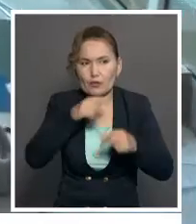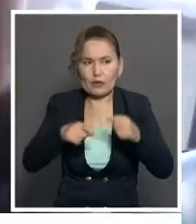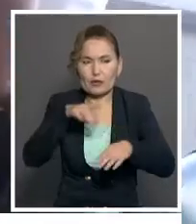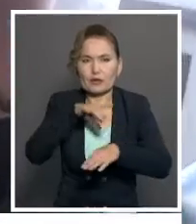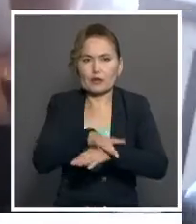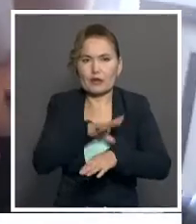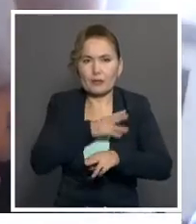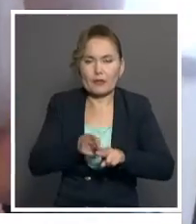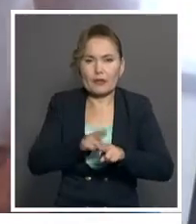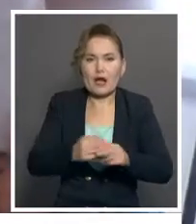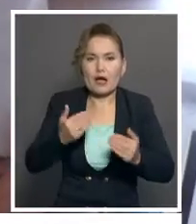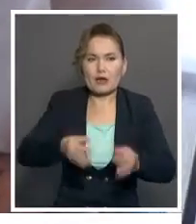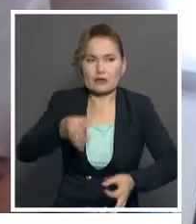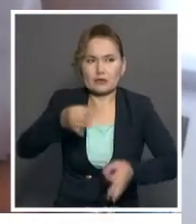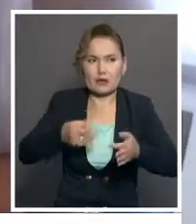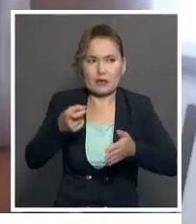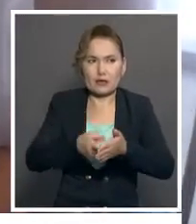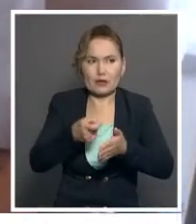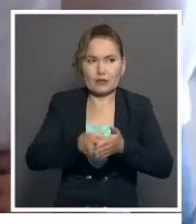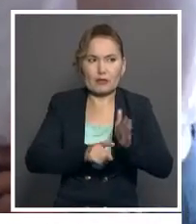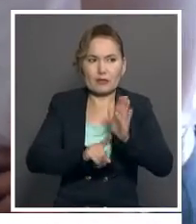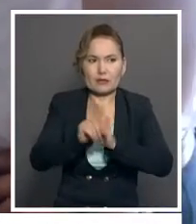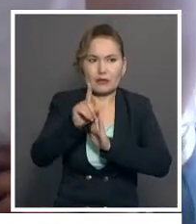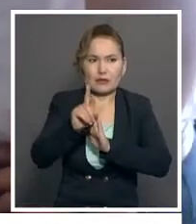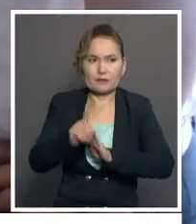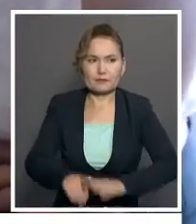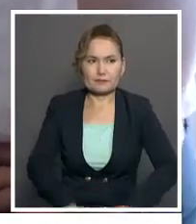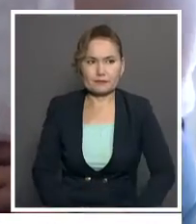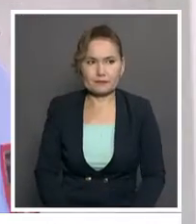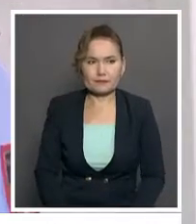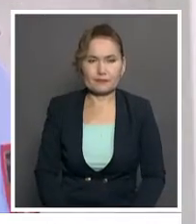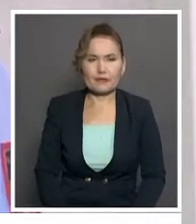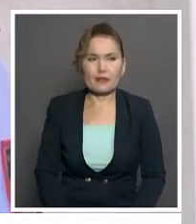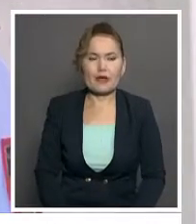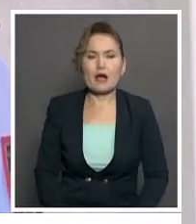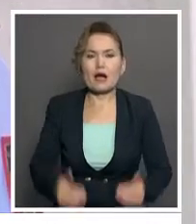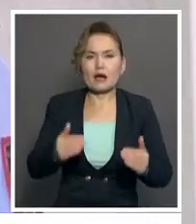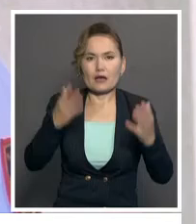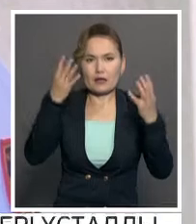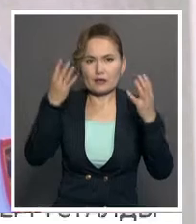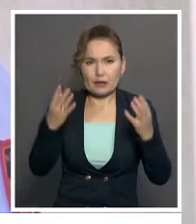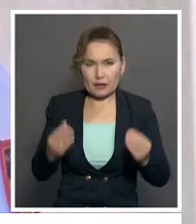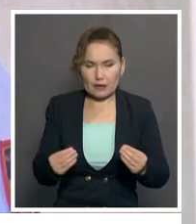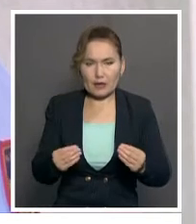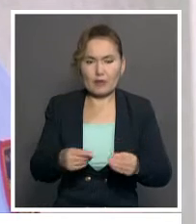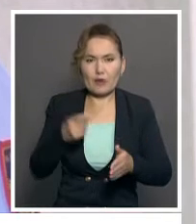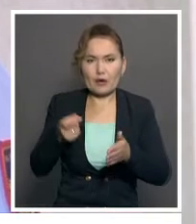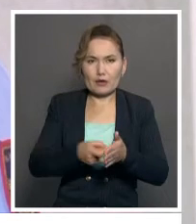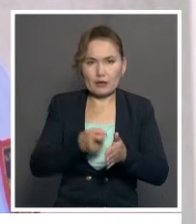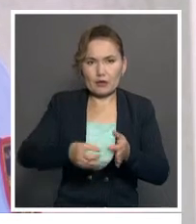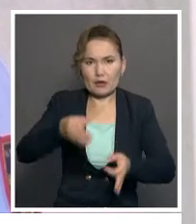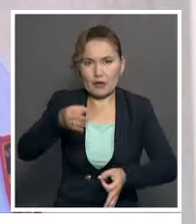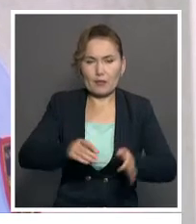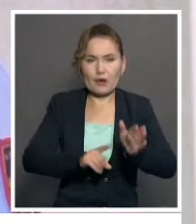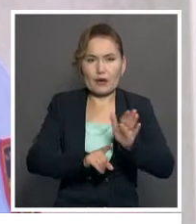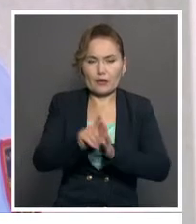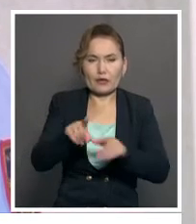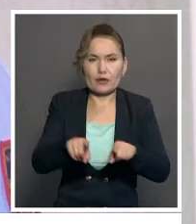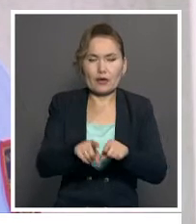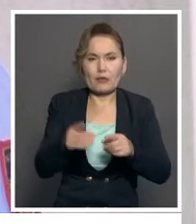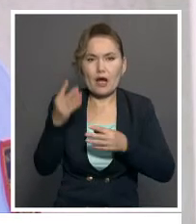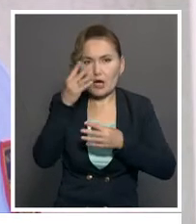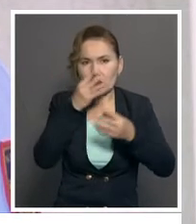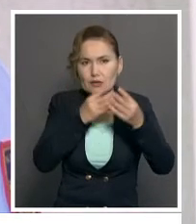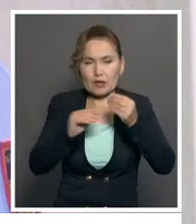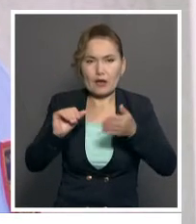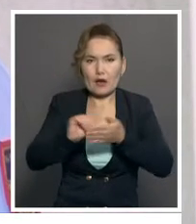дейді. Қазір сотқа дейінгі тергеу басталды. Қазіргі уақытта тергеу амалдар жүргізілуде. Осындай жалған және